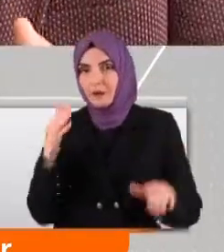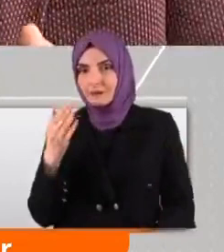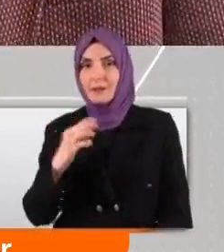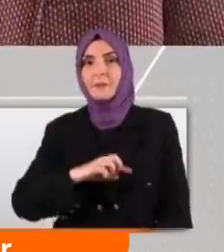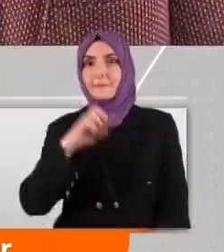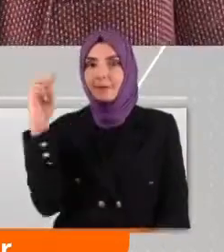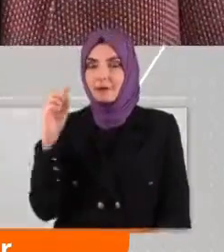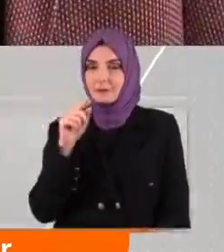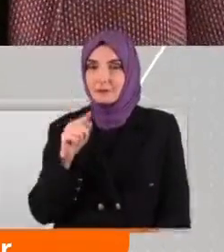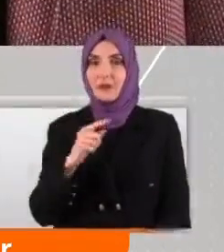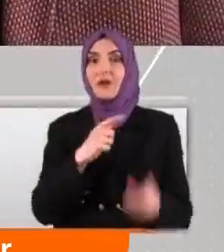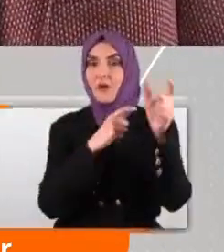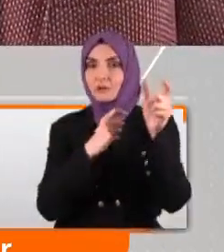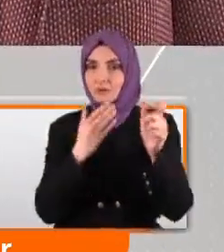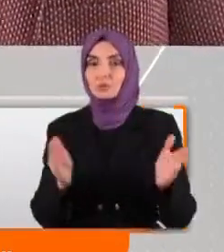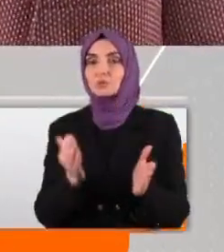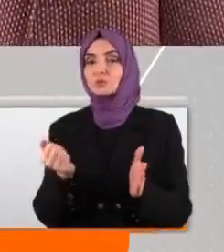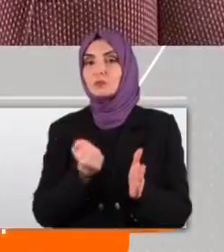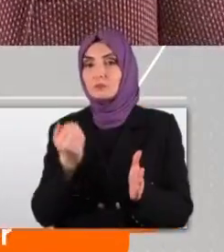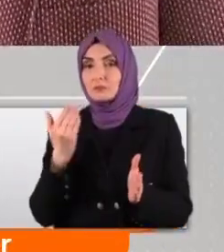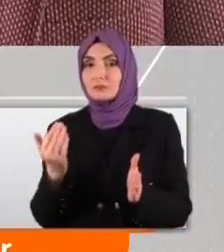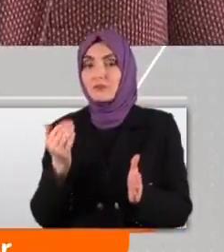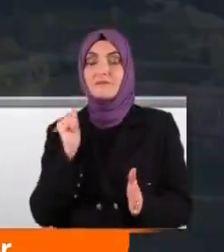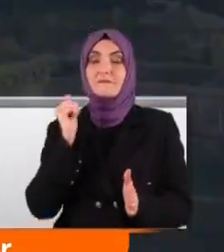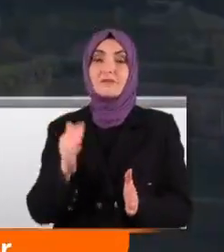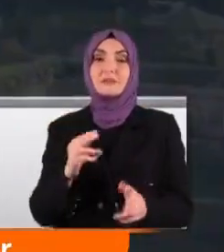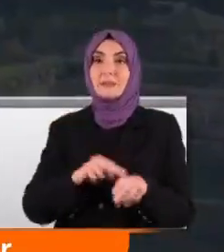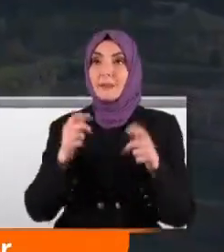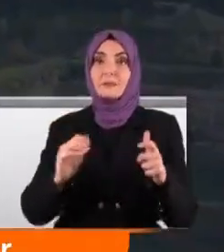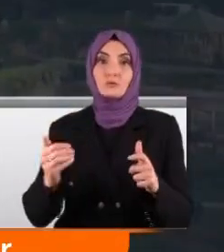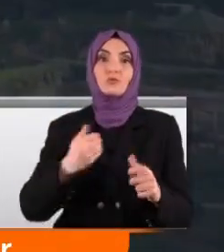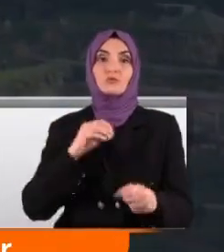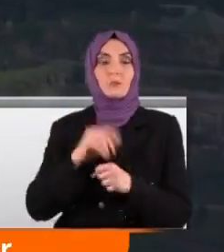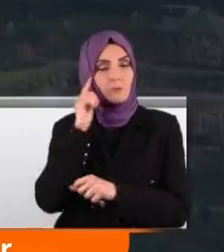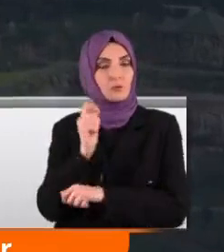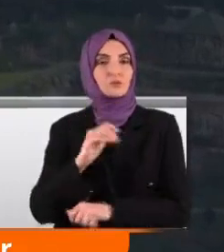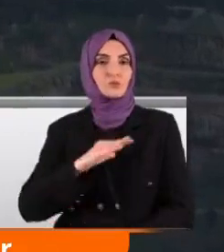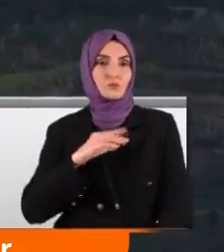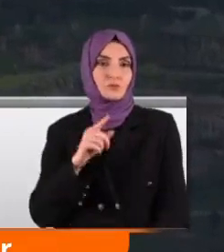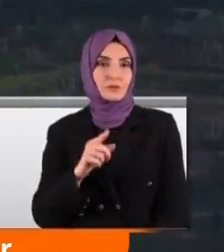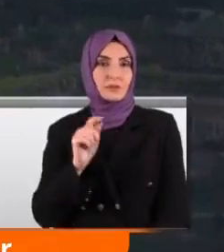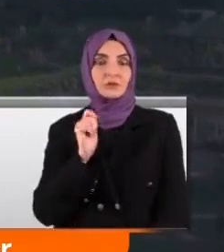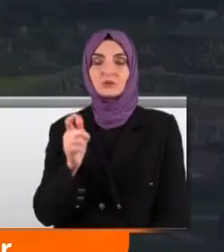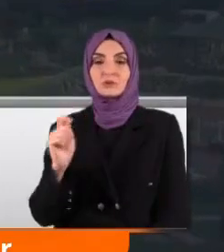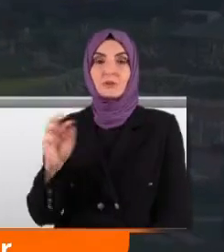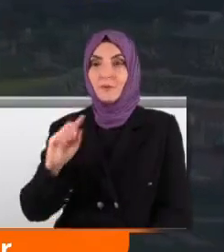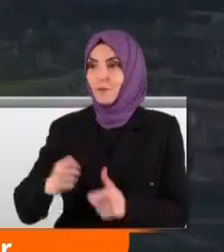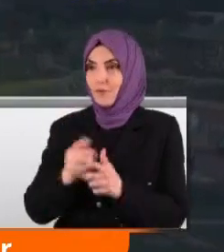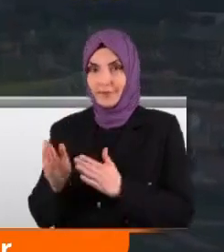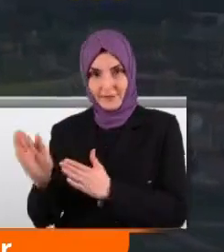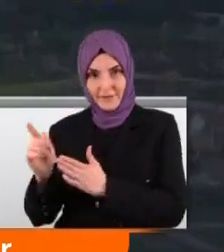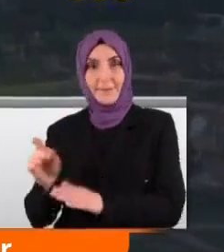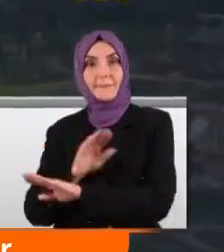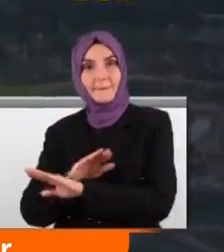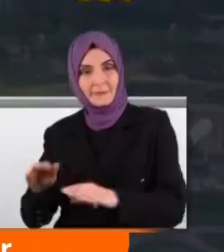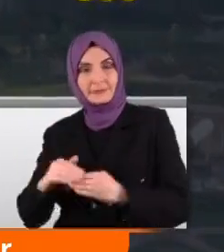Avcılar, Küçükçekmece çok fazla bir kentsel dönüşüme karşı bir başvuru var. İlçelerde tamamlanan projelerin hemen ardından yeni dönüşüm